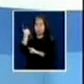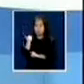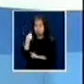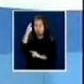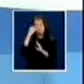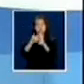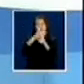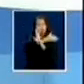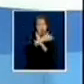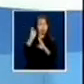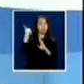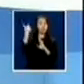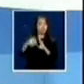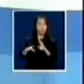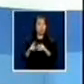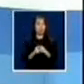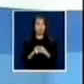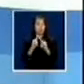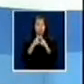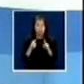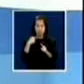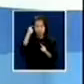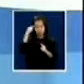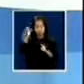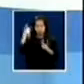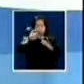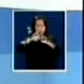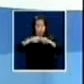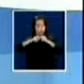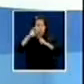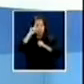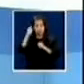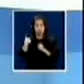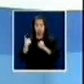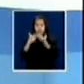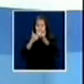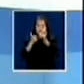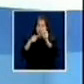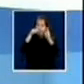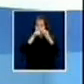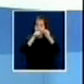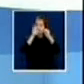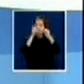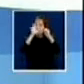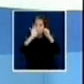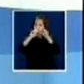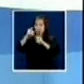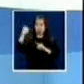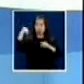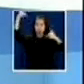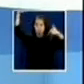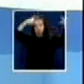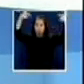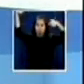อนหน้านั้นยังมีประเด็นในเรื่องของปัญหาการยิง M79 โดยเฉพาะอย่างยิ่งการยิงออกมาจากพื้นที่